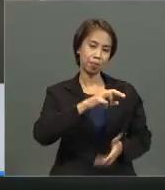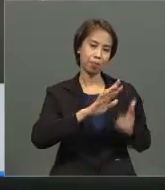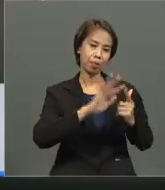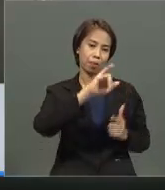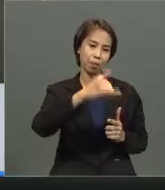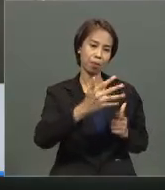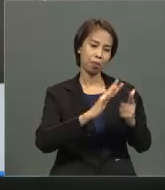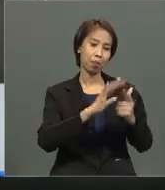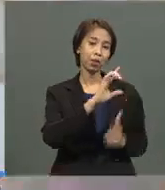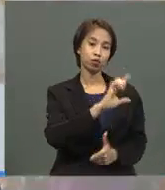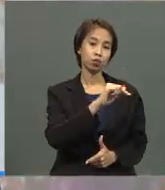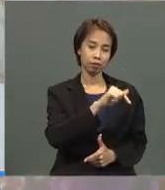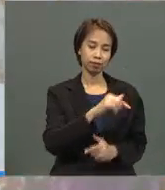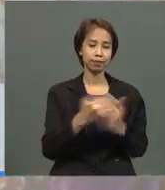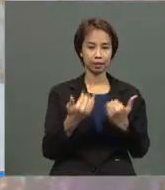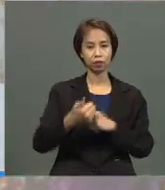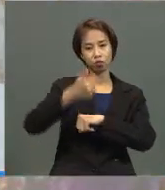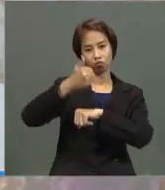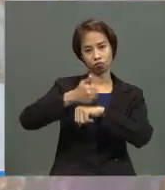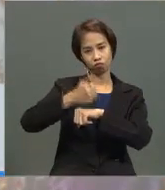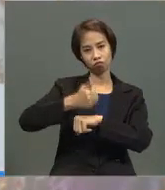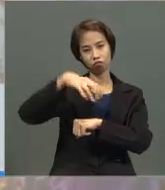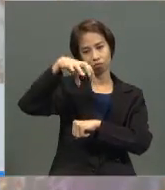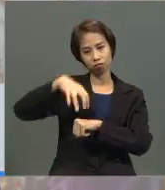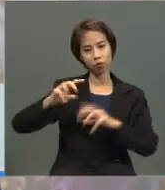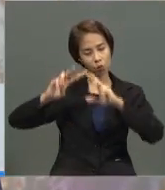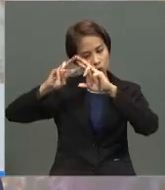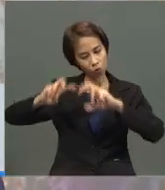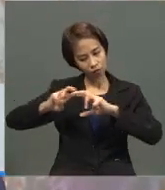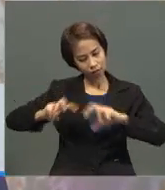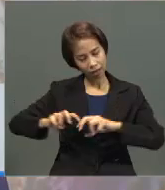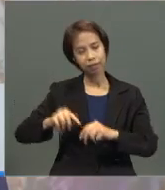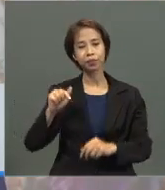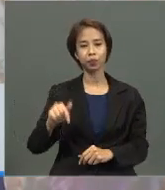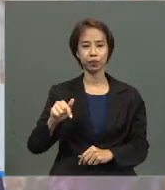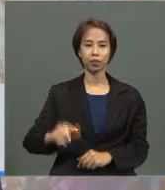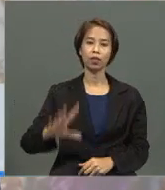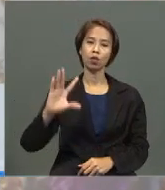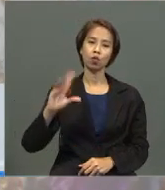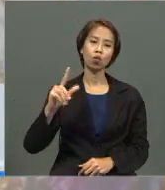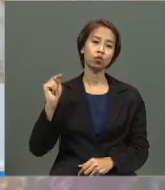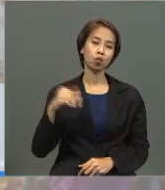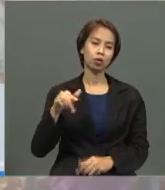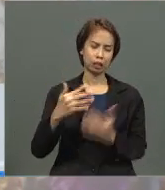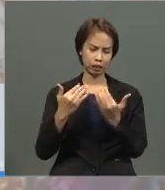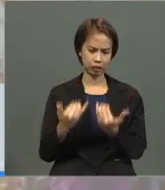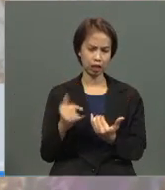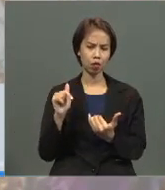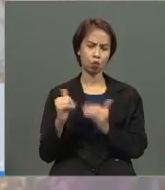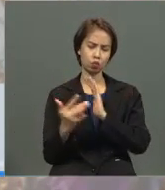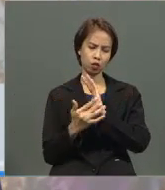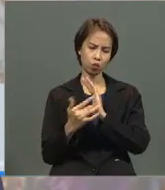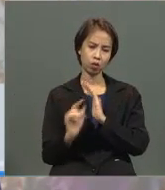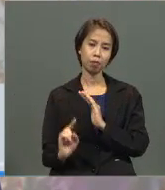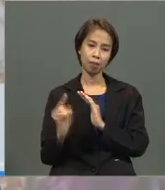างสุมนาขจรวัฒนากุลผู้อำนวยการสถาบันวิจัยและพัฒนาทรัพยากรทางทะเลและชายฝั่งทะเลก็บอกว่านวัตกรรมดังกล่าวเนี่ย